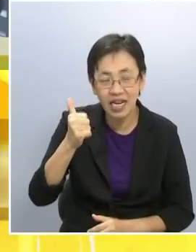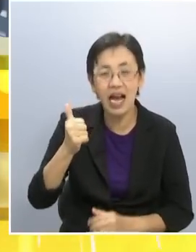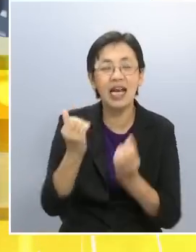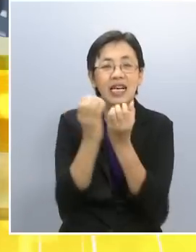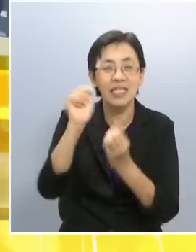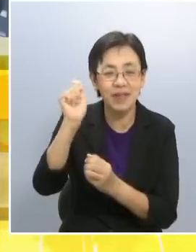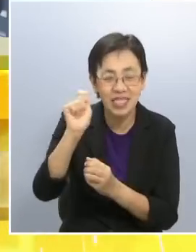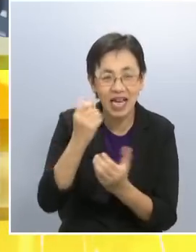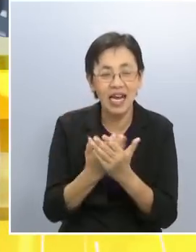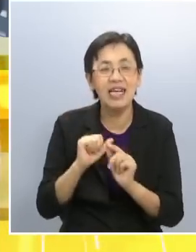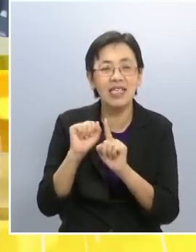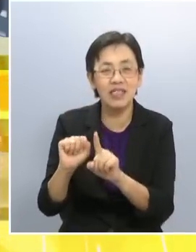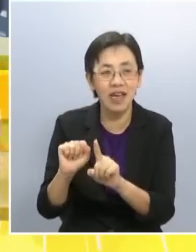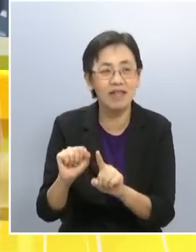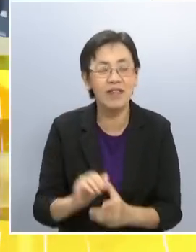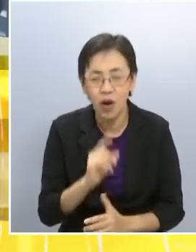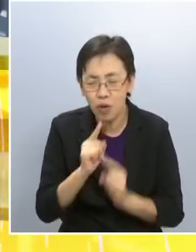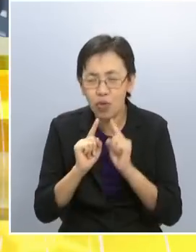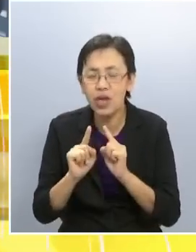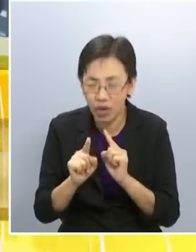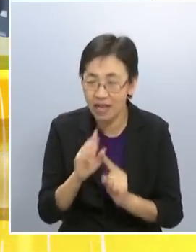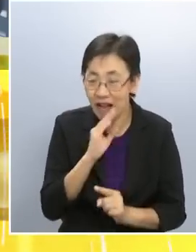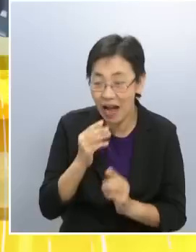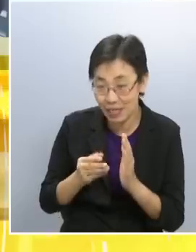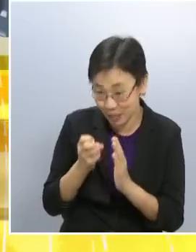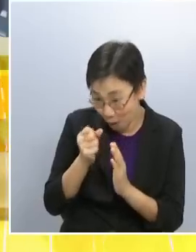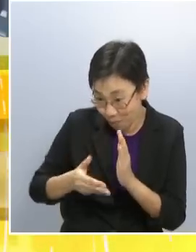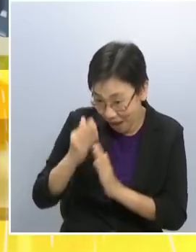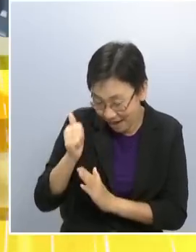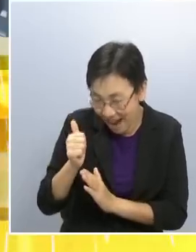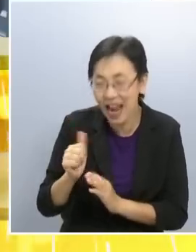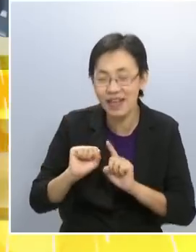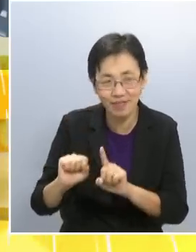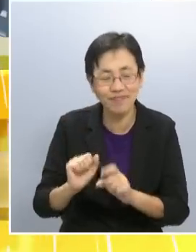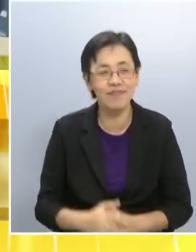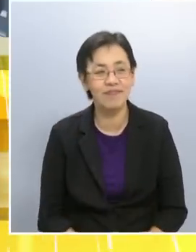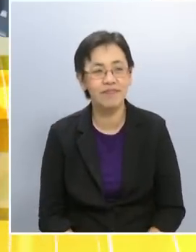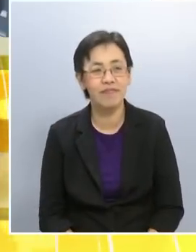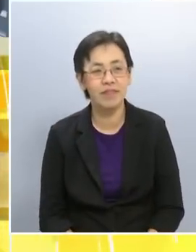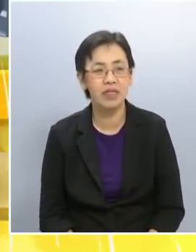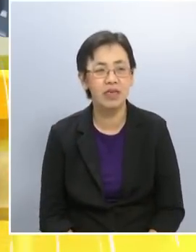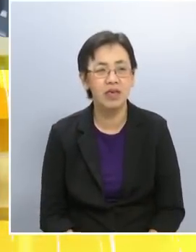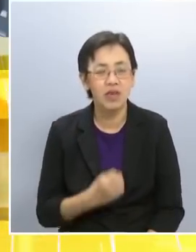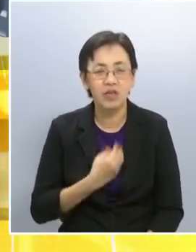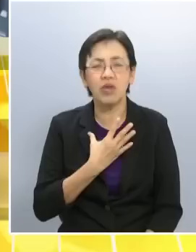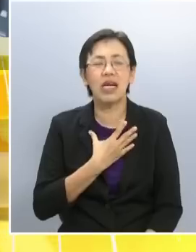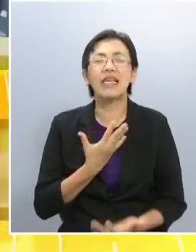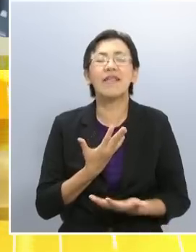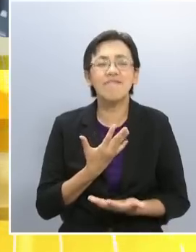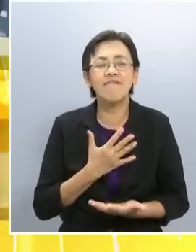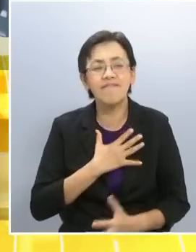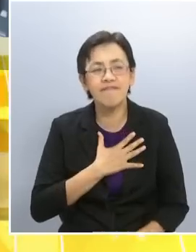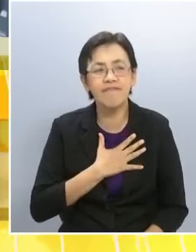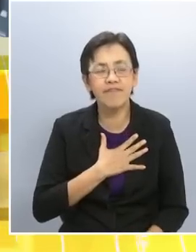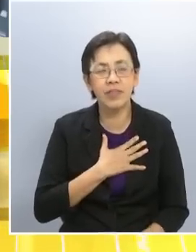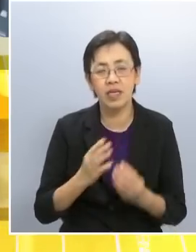งยังให้เขาอยู่เลยค่ะคุยกับเขาอยู่เลย ก็ไม่ค่อยได้คุยเท่าไหร่ค่ะคือจะช็อกตกใจเมื่อ2อ